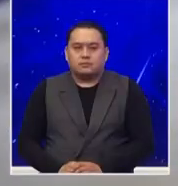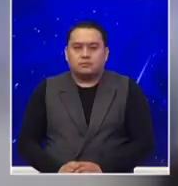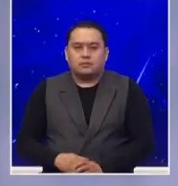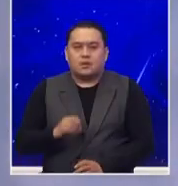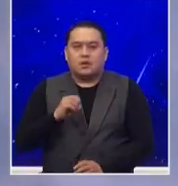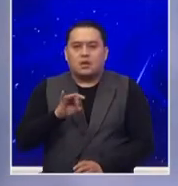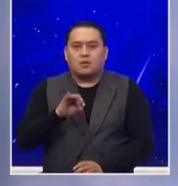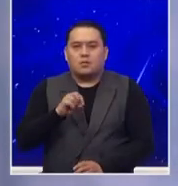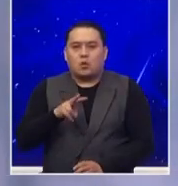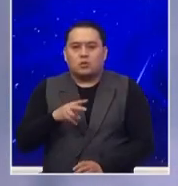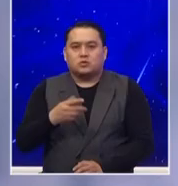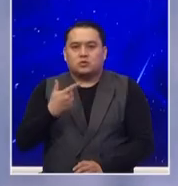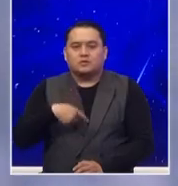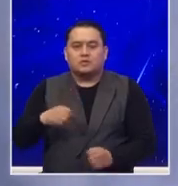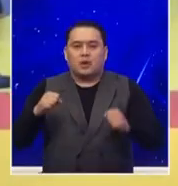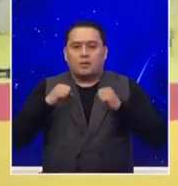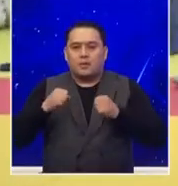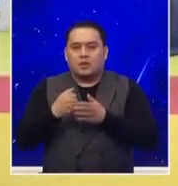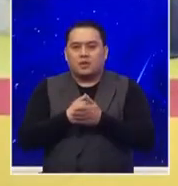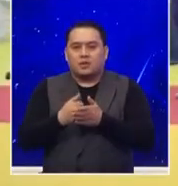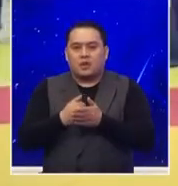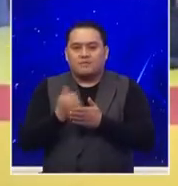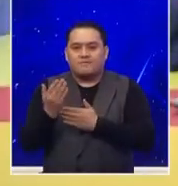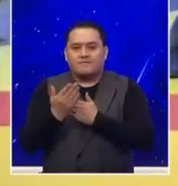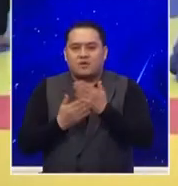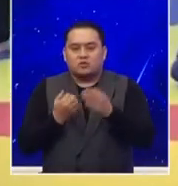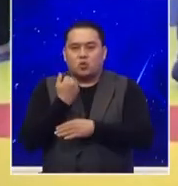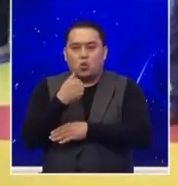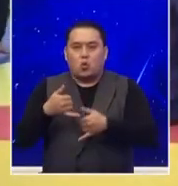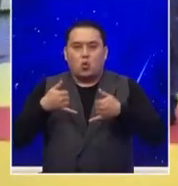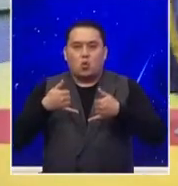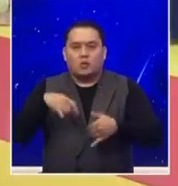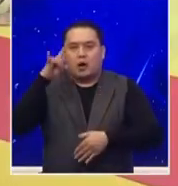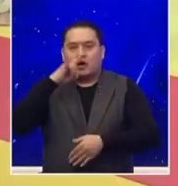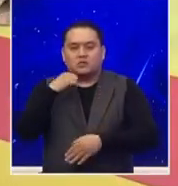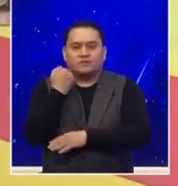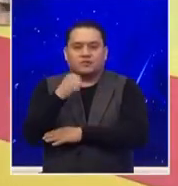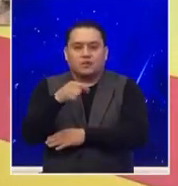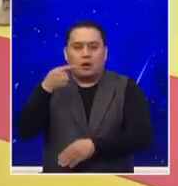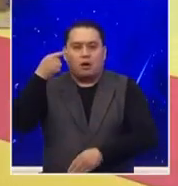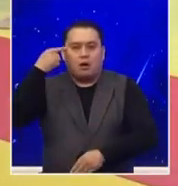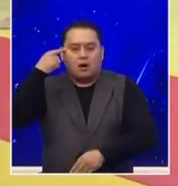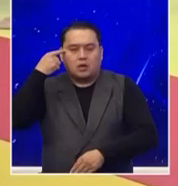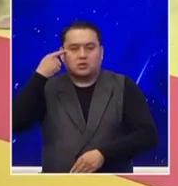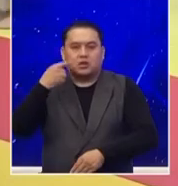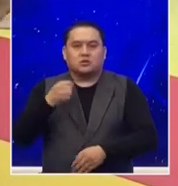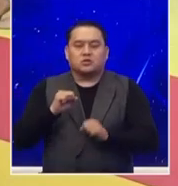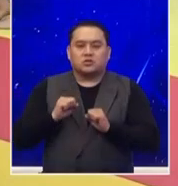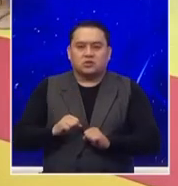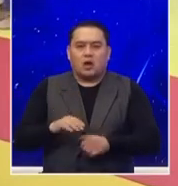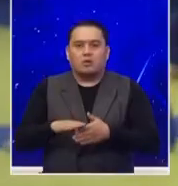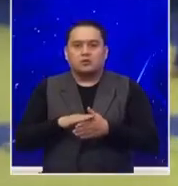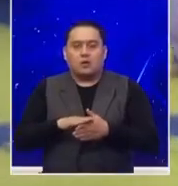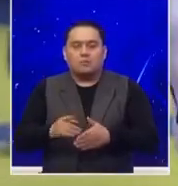Ербол Алдухан за свою спортивную карьеру добился немалых высот, завоевал Кубок страны, а затем выиграл чемпионат Азии. Тем самым защитил звание